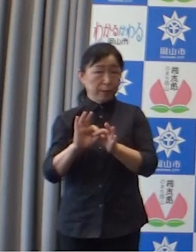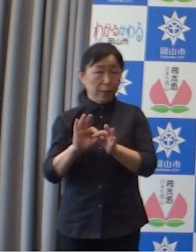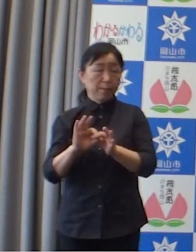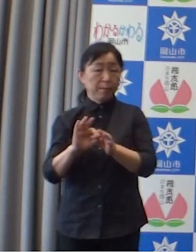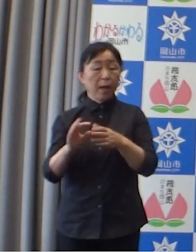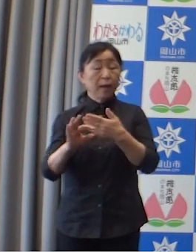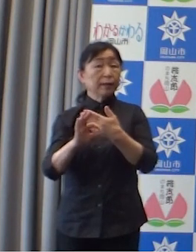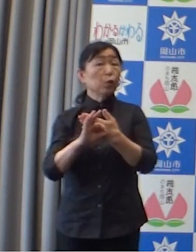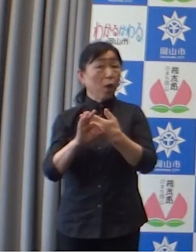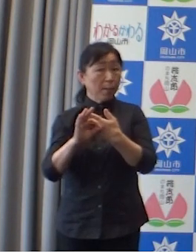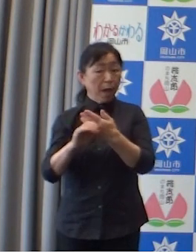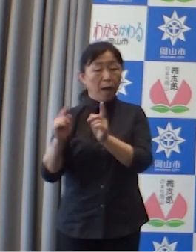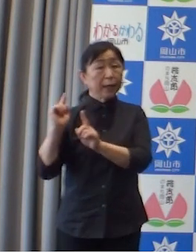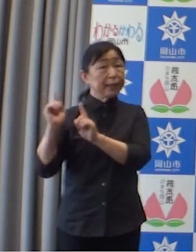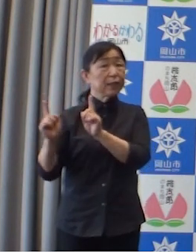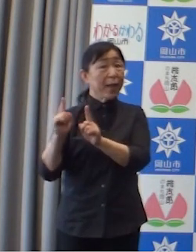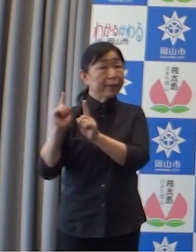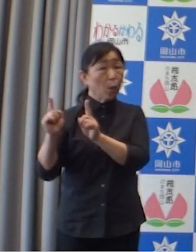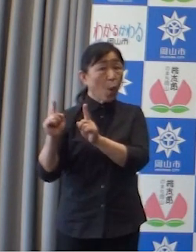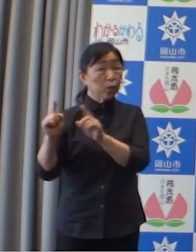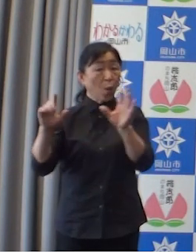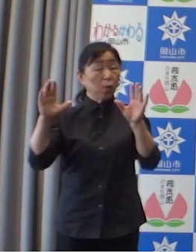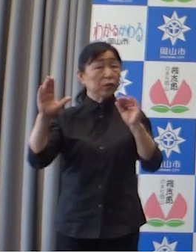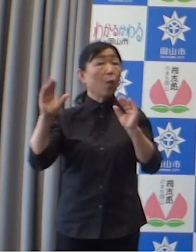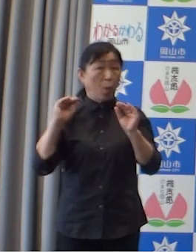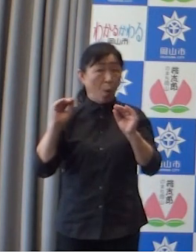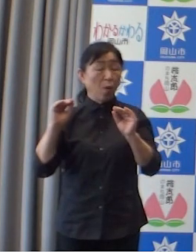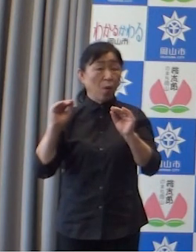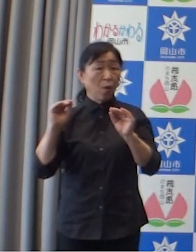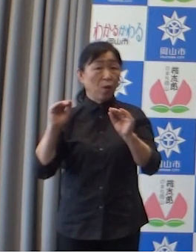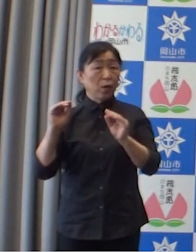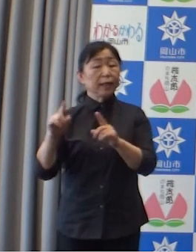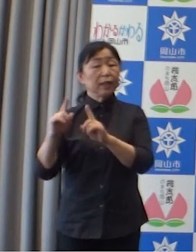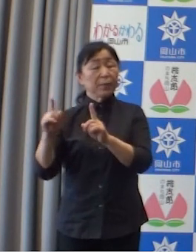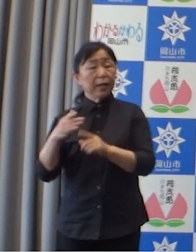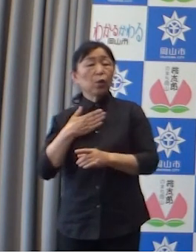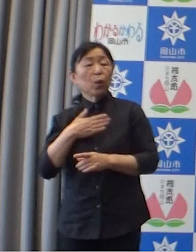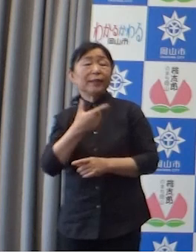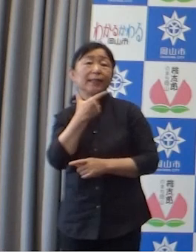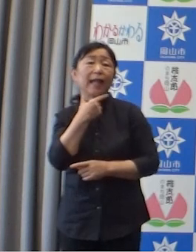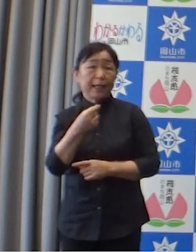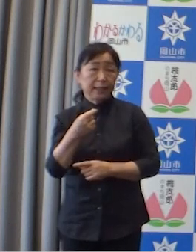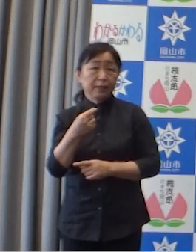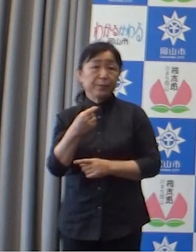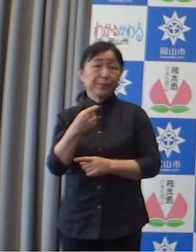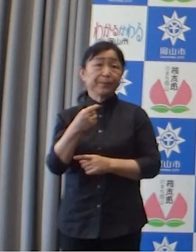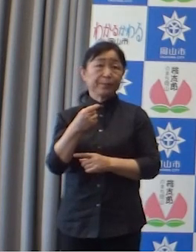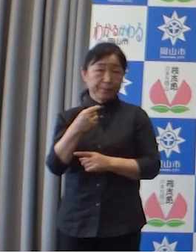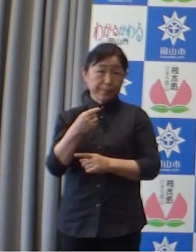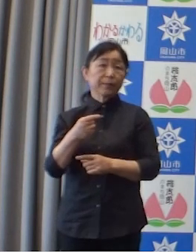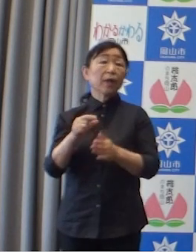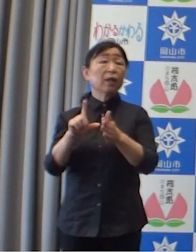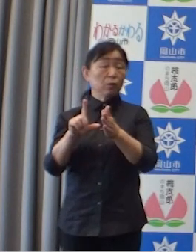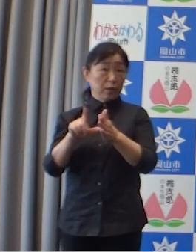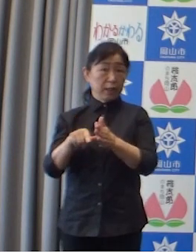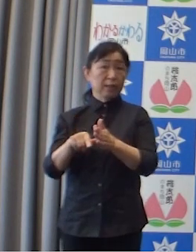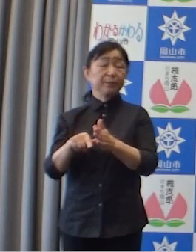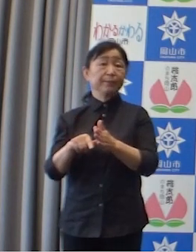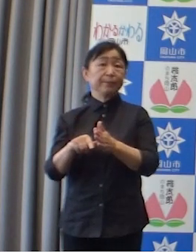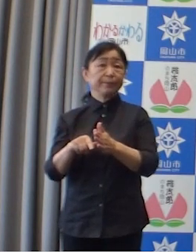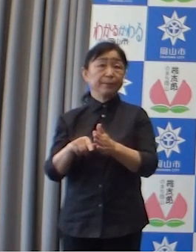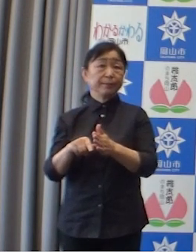ね、例えばイベント情報、今の話じゃないですけど、イベント知りたいなっていう方